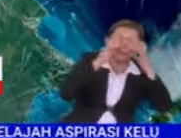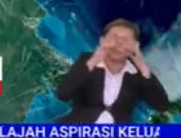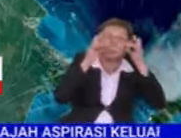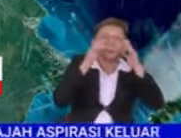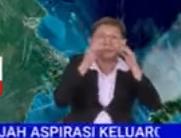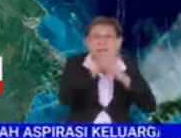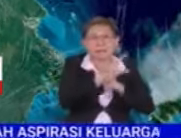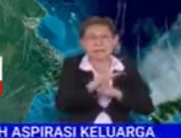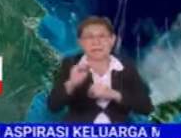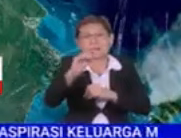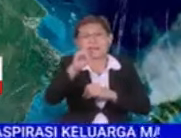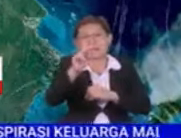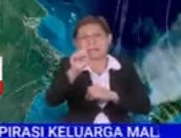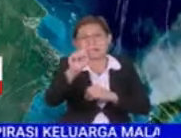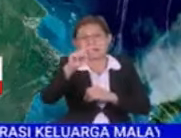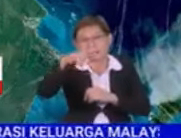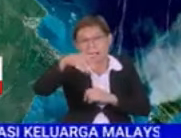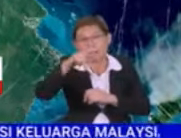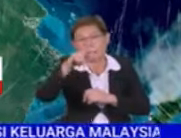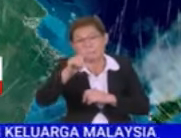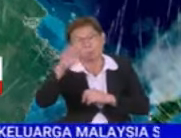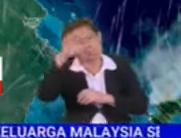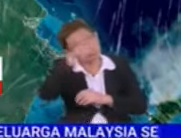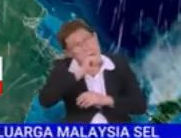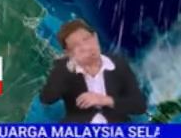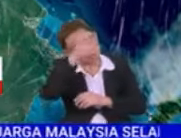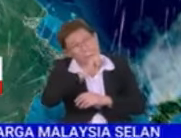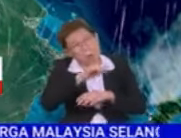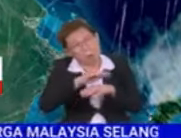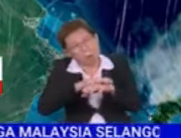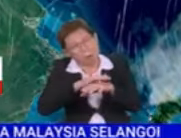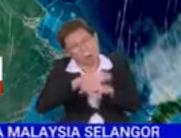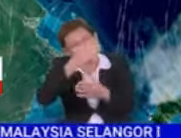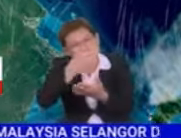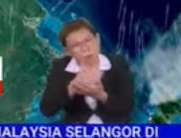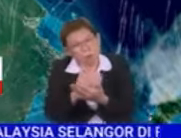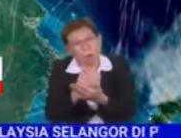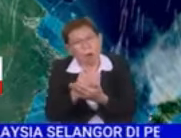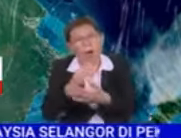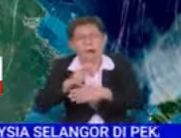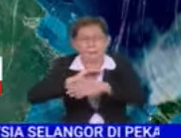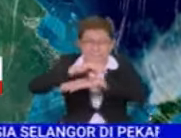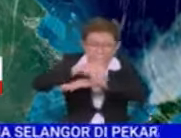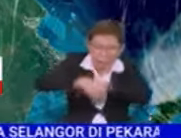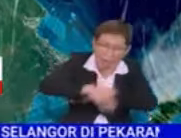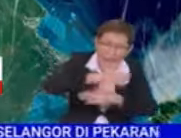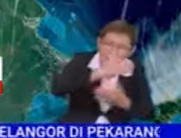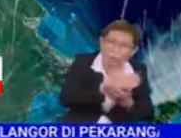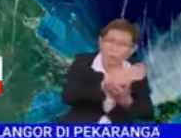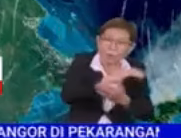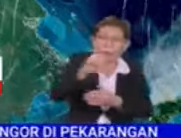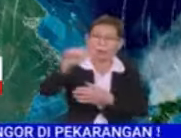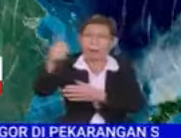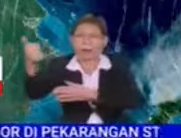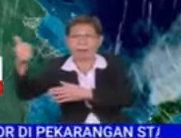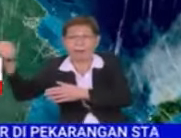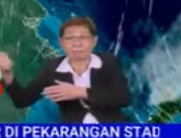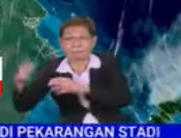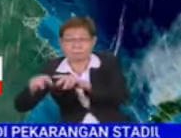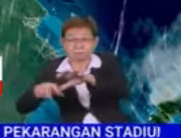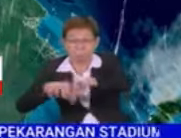Kuching dan juga Kapit ini dijangkakan boleh beransur reda menjelang ke awal malam nanti, manakala di lain-lain